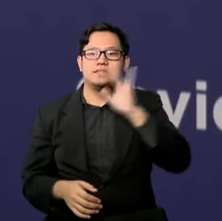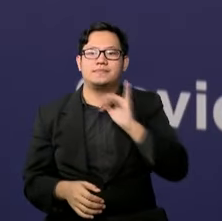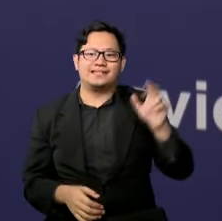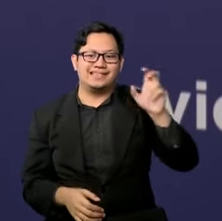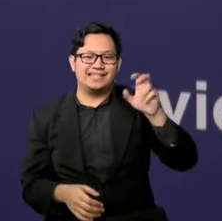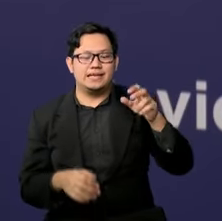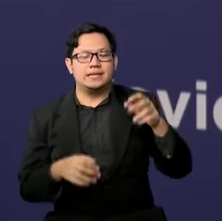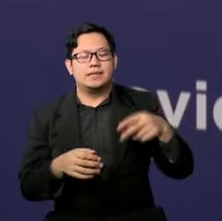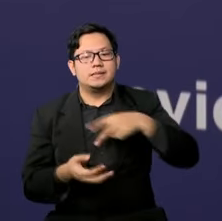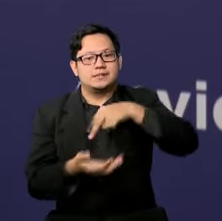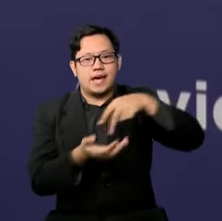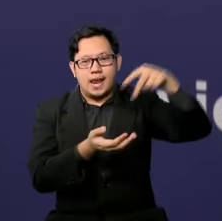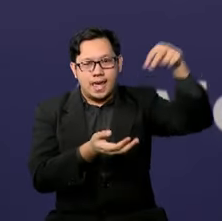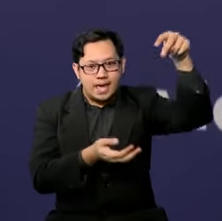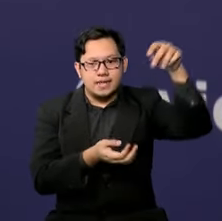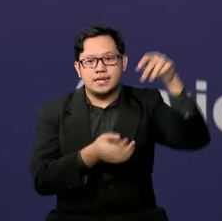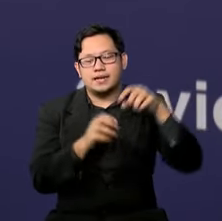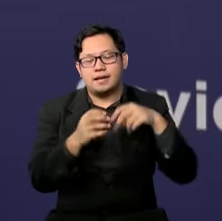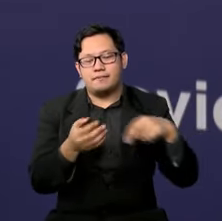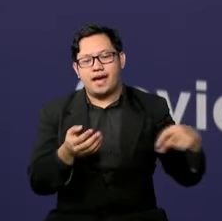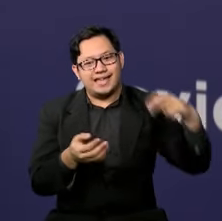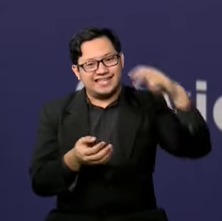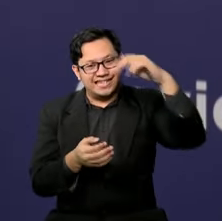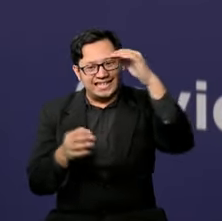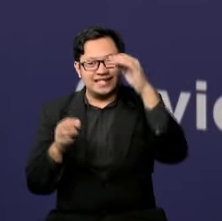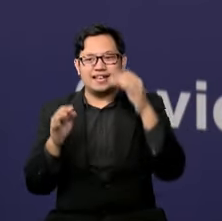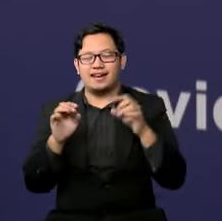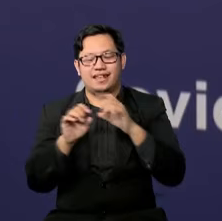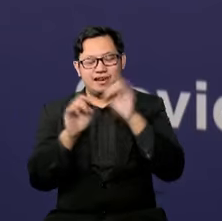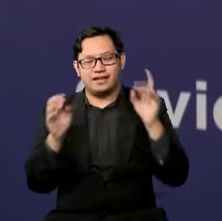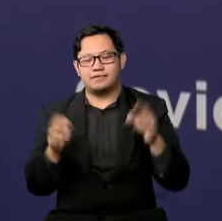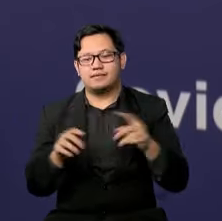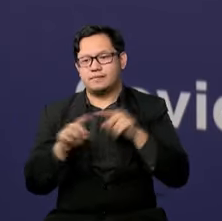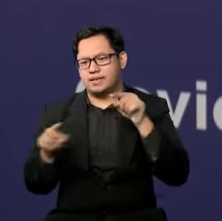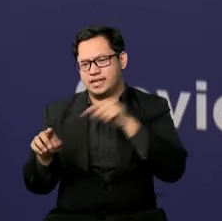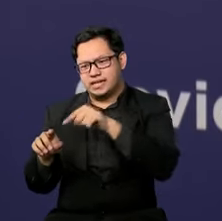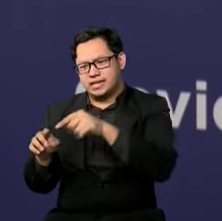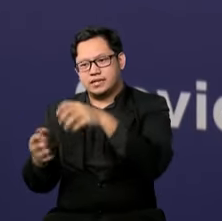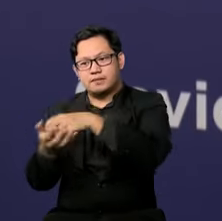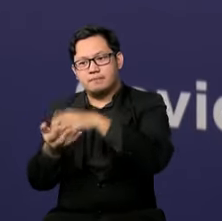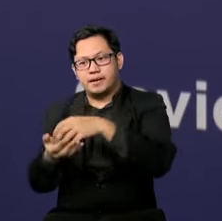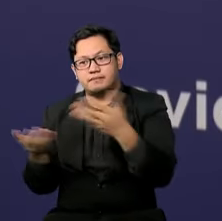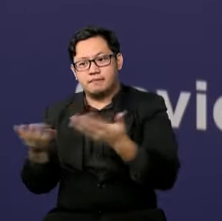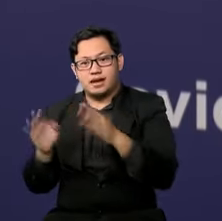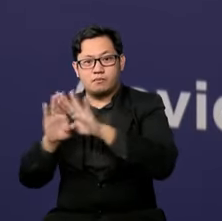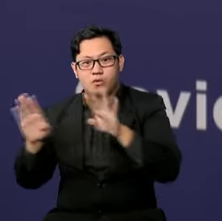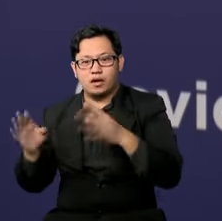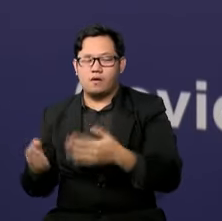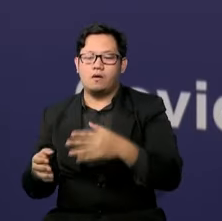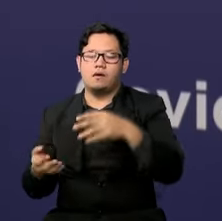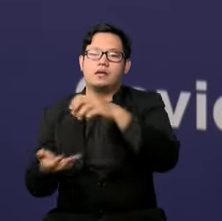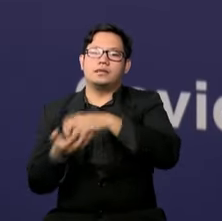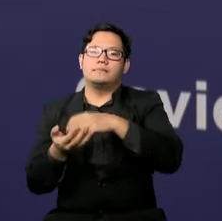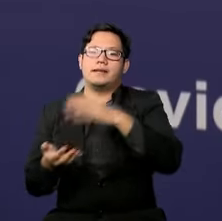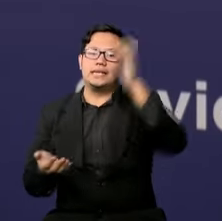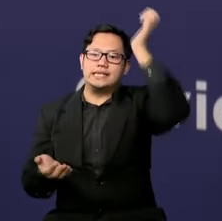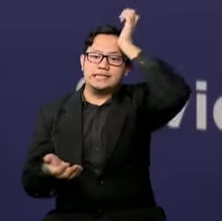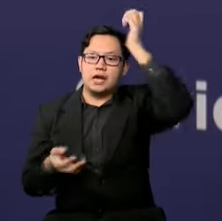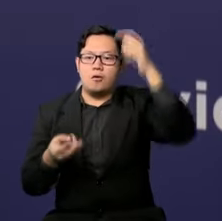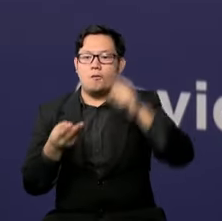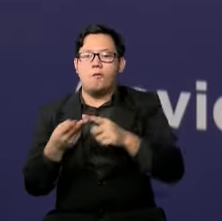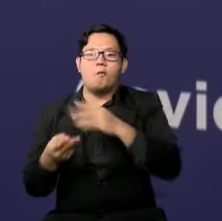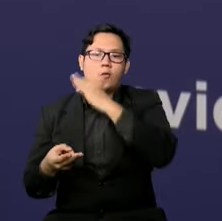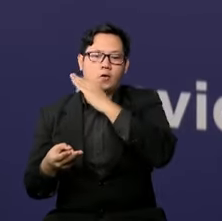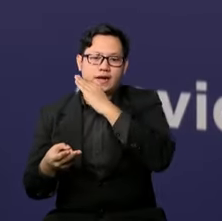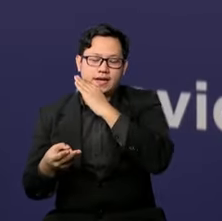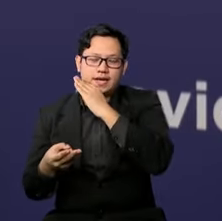wisatanya bentuknya alam dan tapi itupun baru dibuka usahanya untuk zona hijau dan kuning jadi tidak semua zona juga langsung dibuka tidak bisa kita